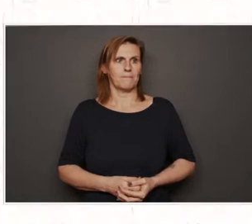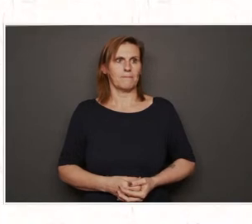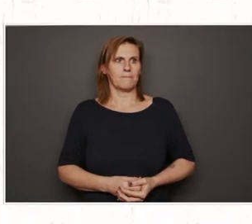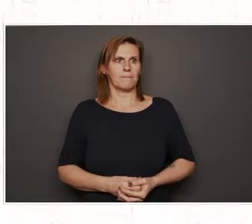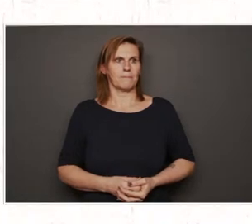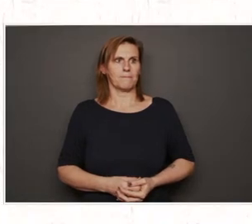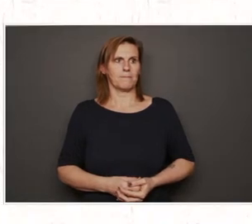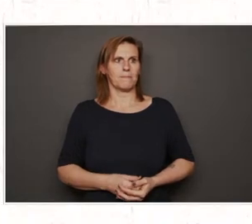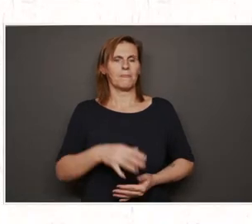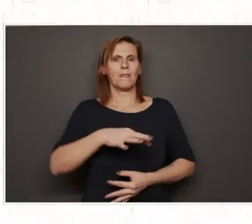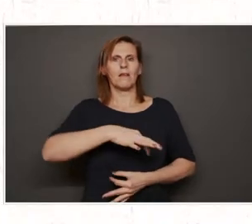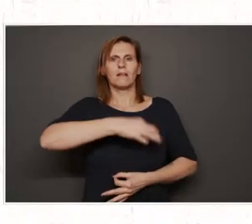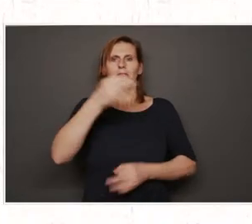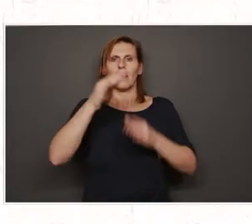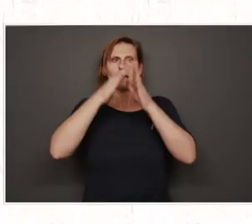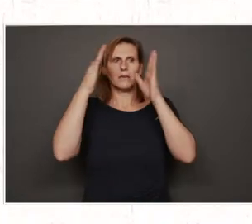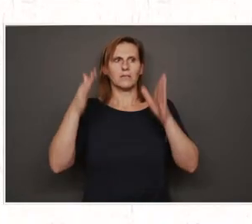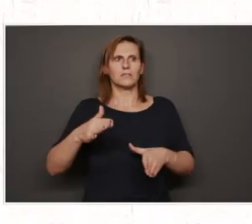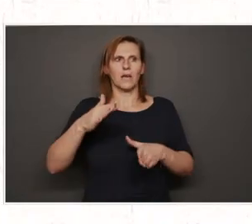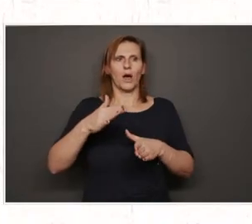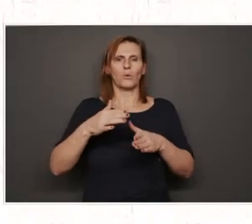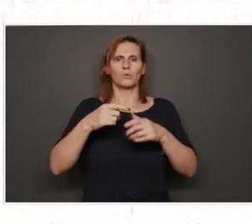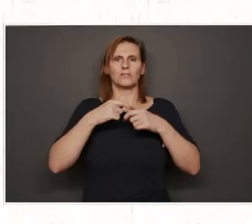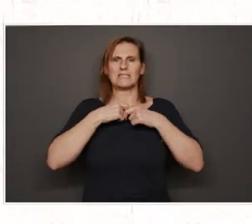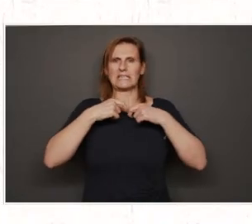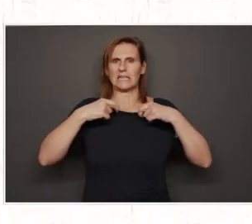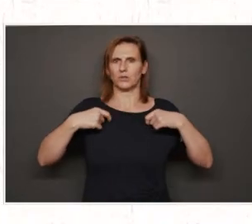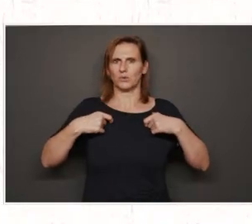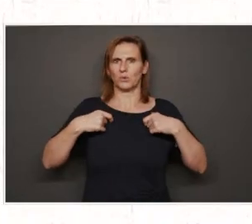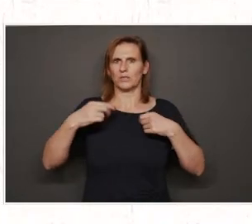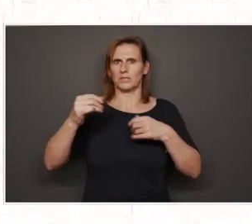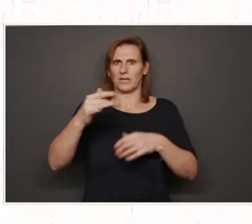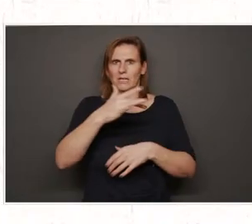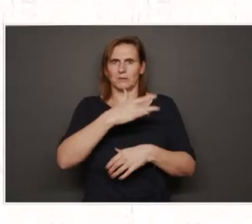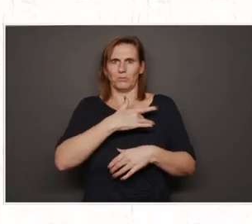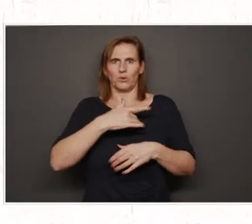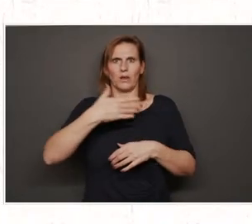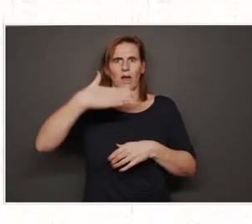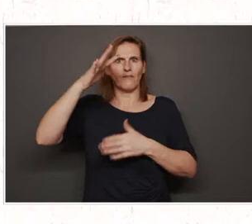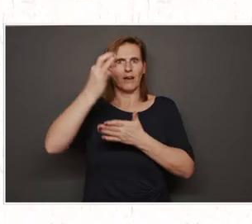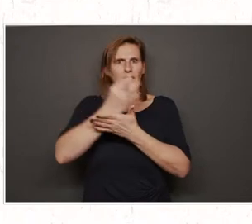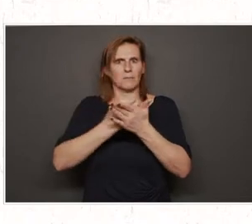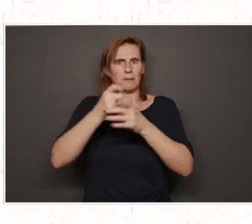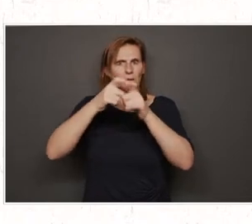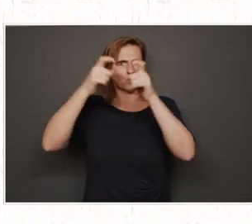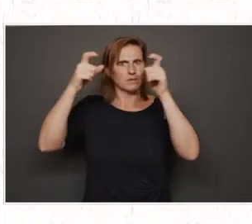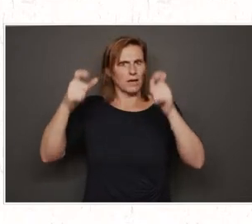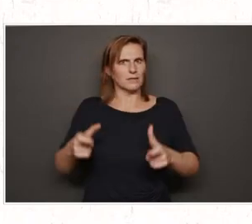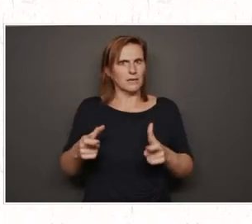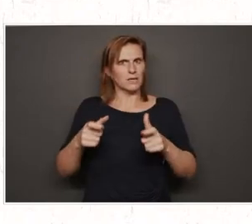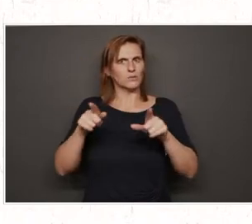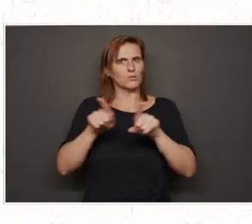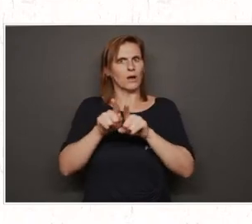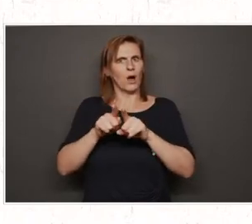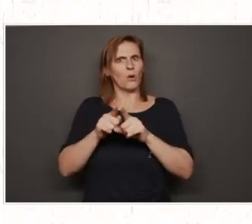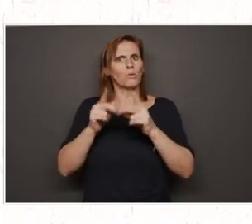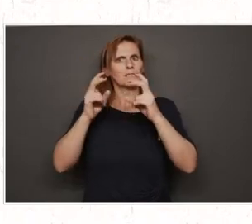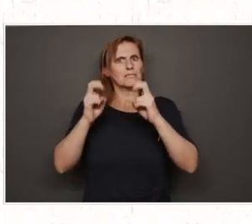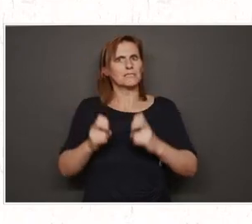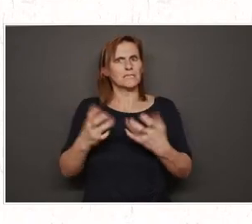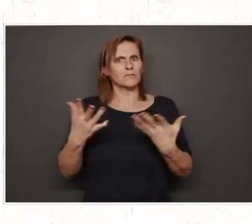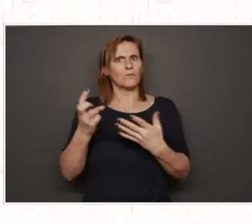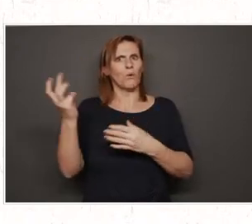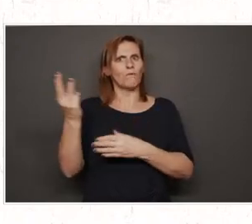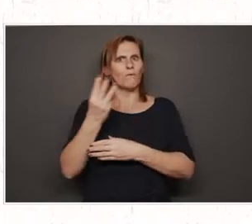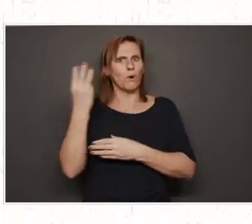Das Tagungshaus der Erzdiözese Salzburg, die Erwachsenenbildungseinrichtung mit Sitz in Wörgl, sieht